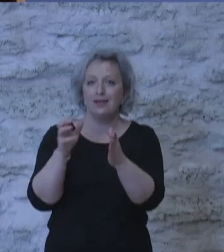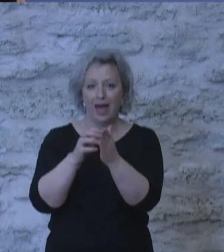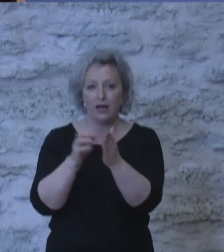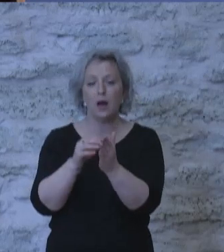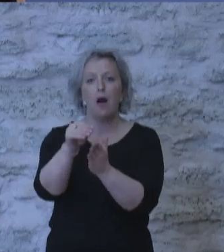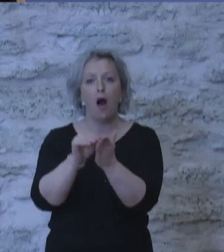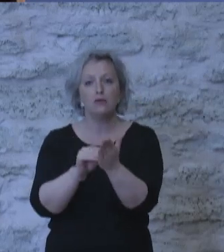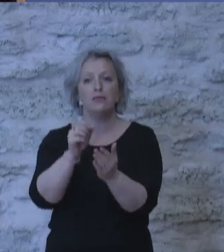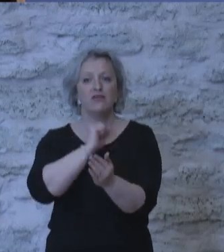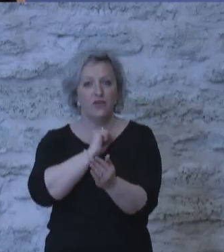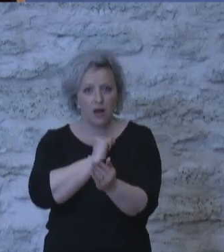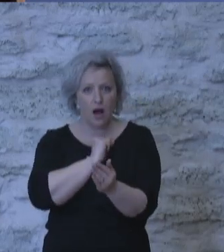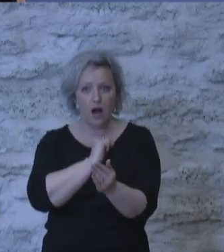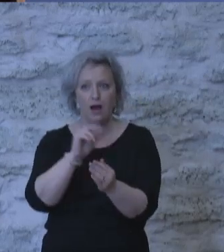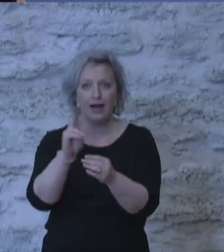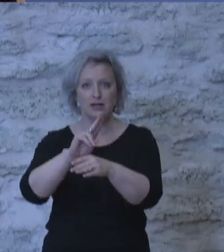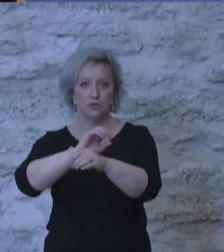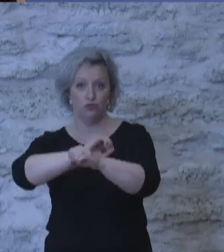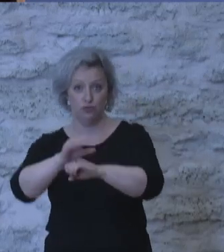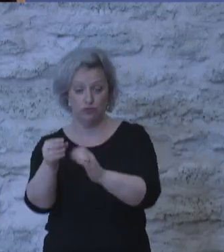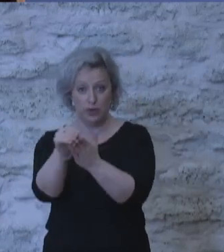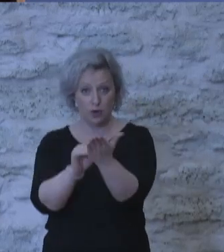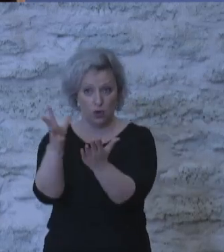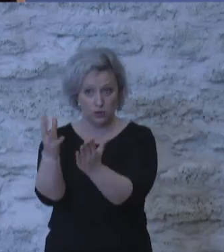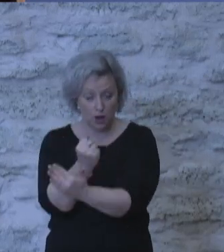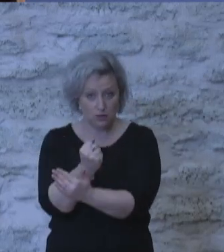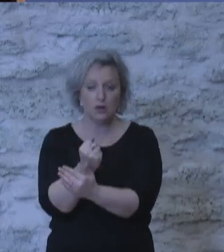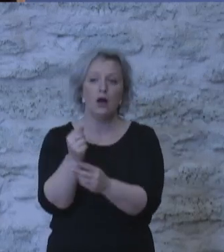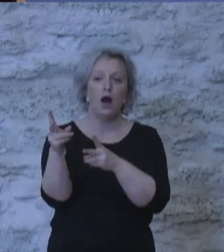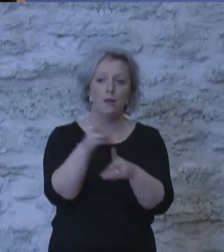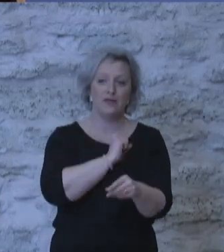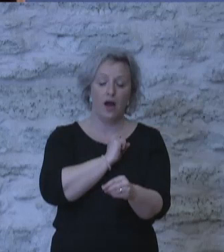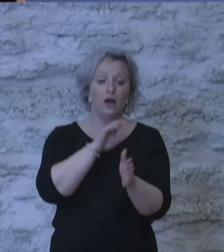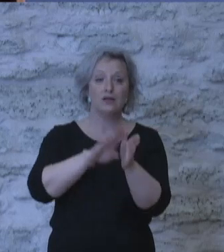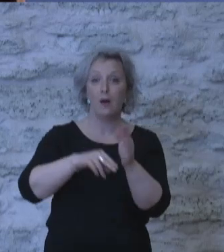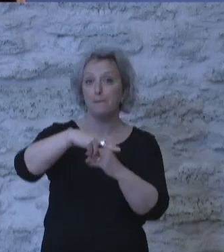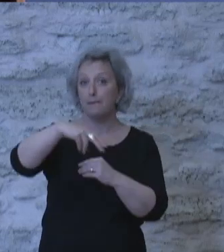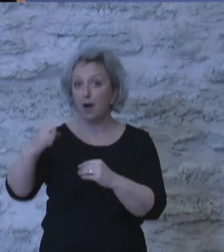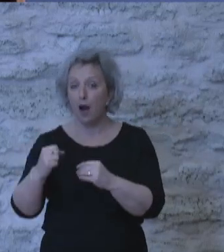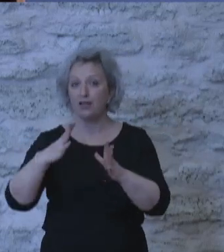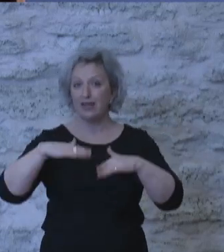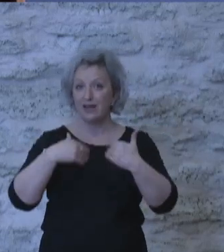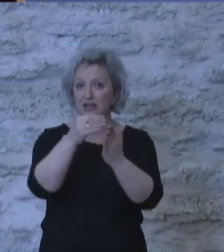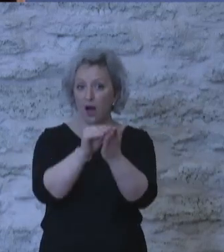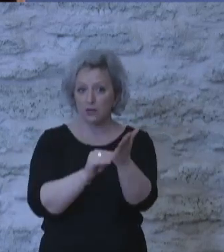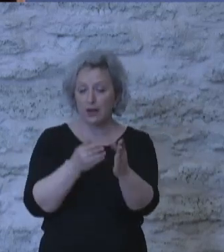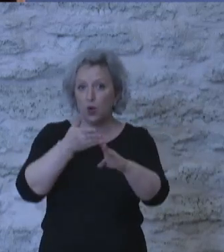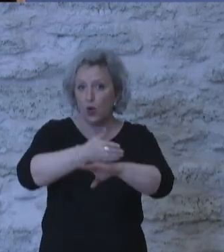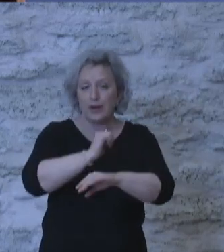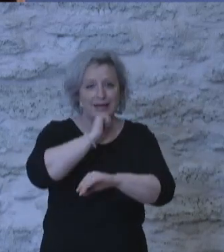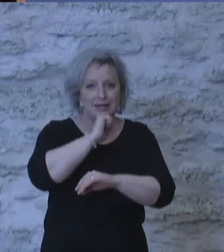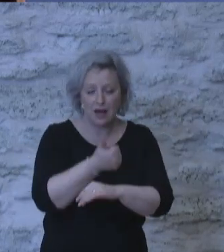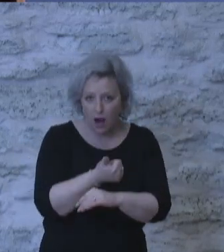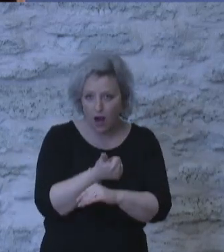diagnoosi saanute kohta ja tavapäraselt PPA-al tervise andmetele ligipääsu ei ole ning vaja on selget